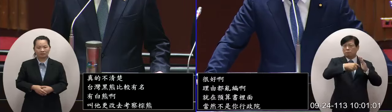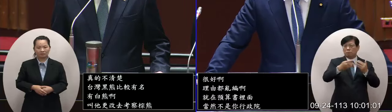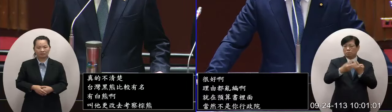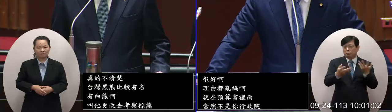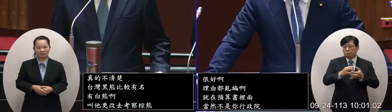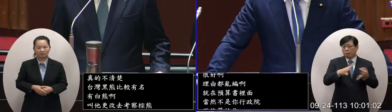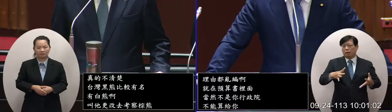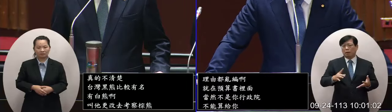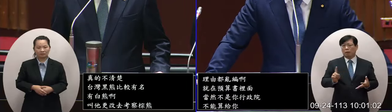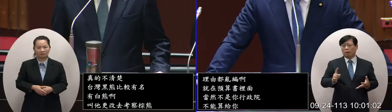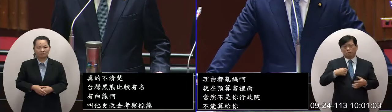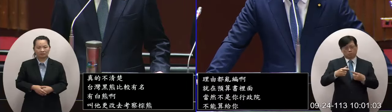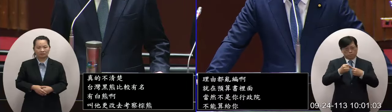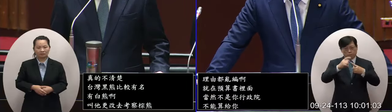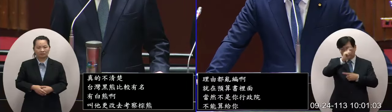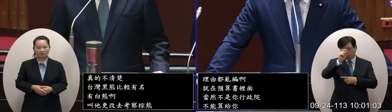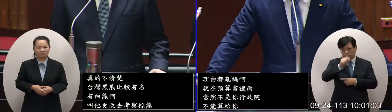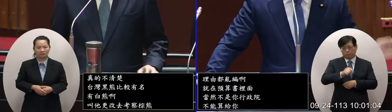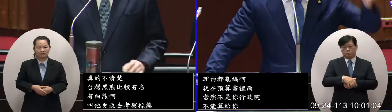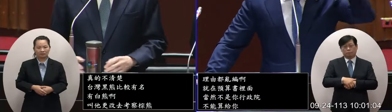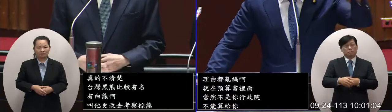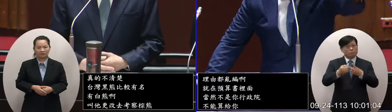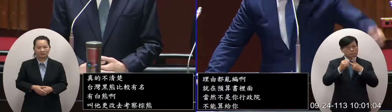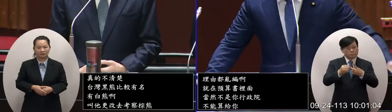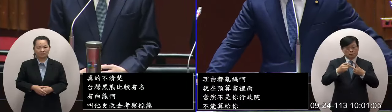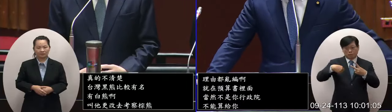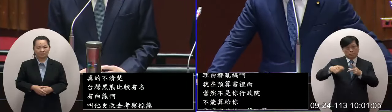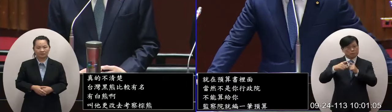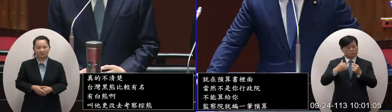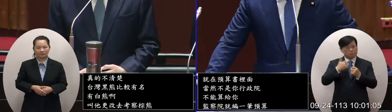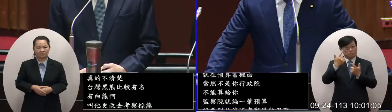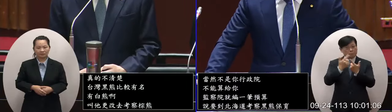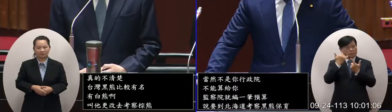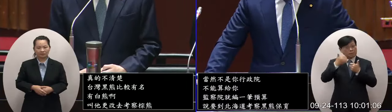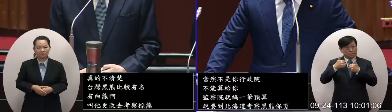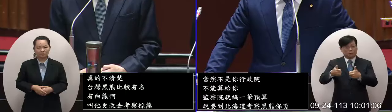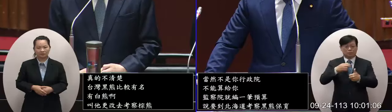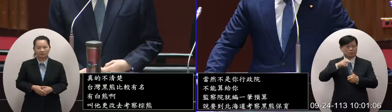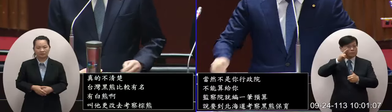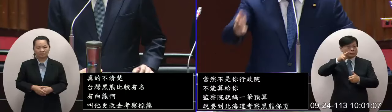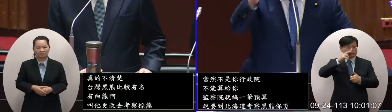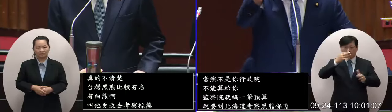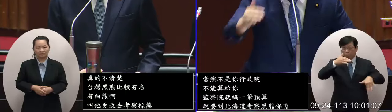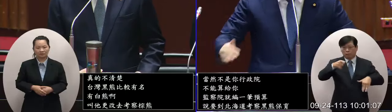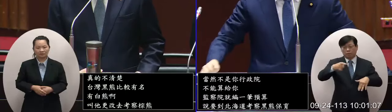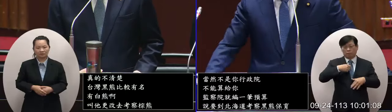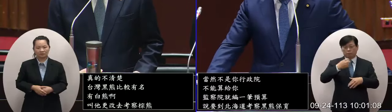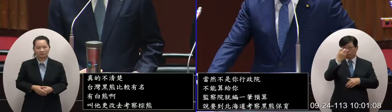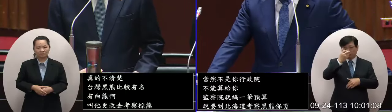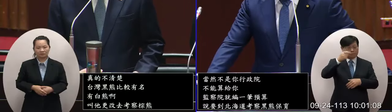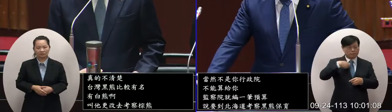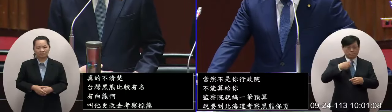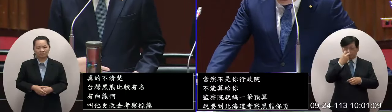务什么关系啊？第一个问号了。第二，跑人家日本北海道，人家明明是棕熊栖息地，就考察黑